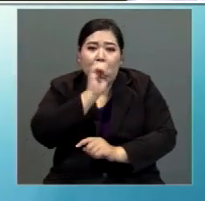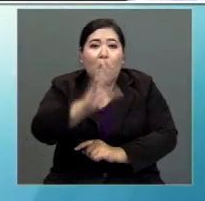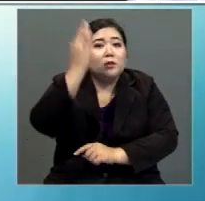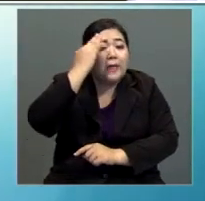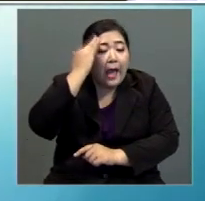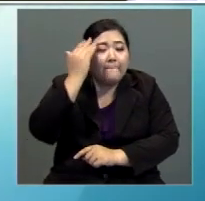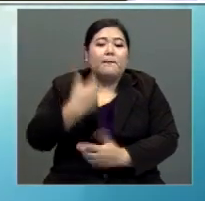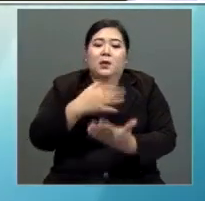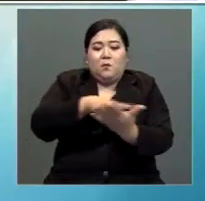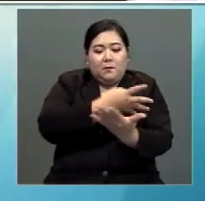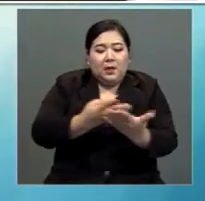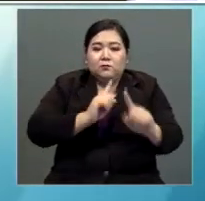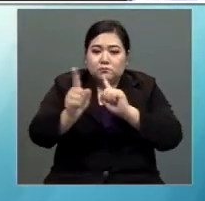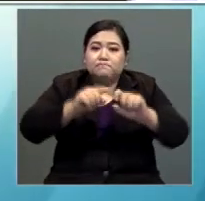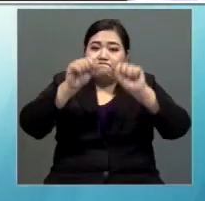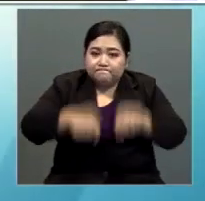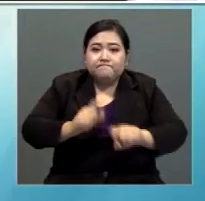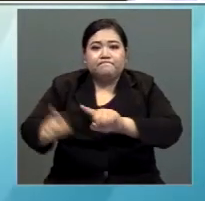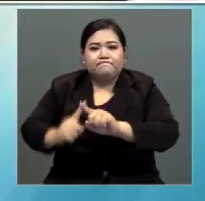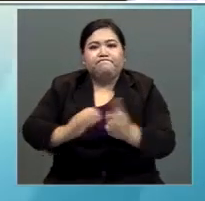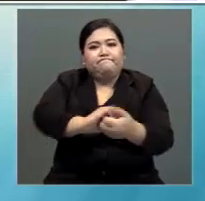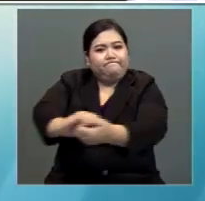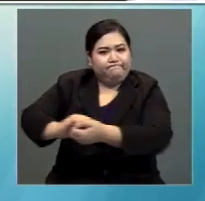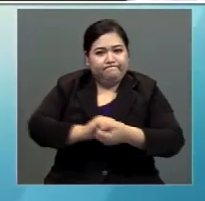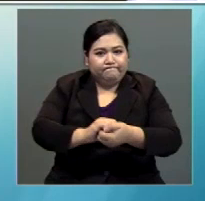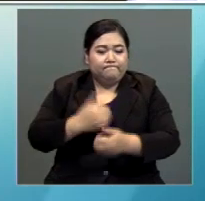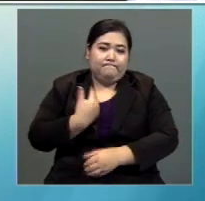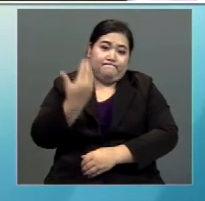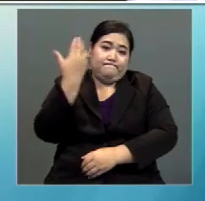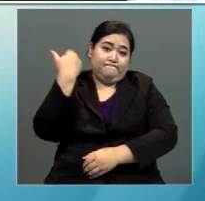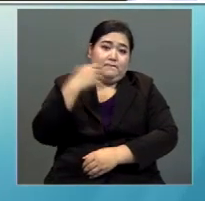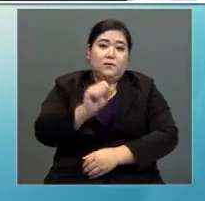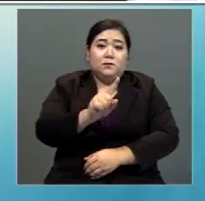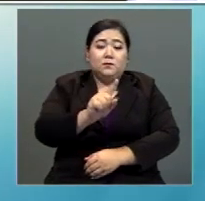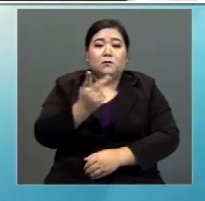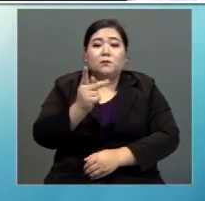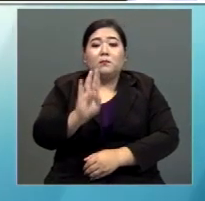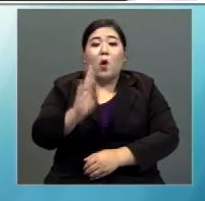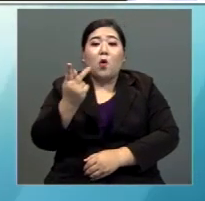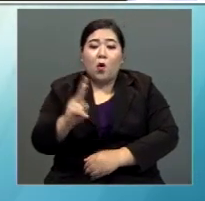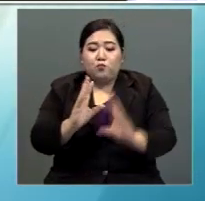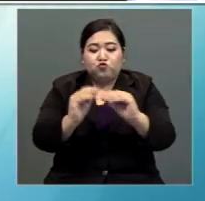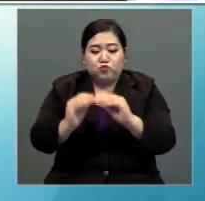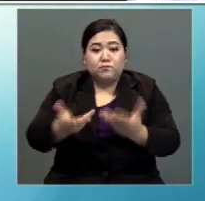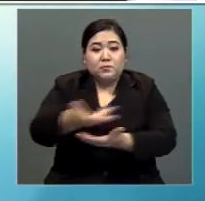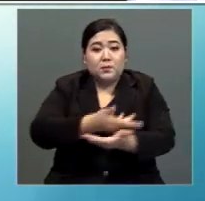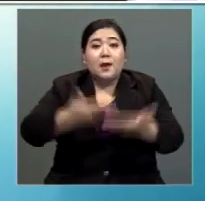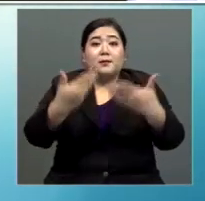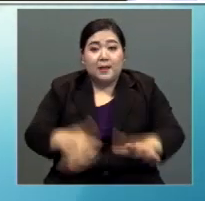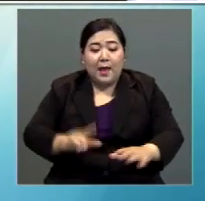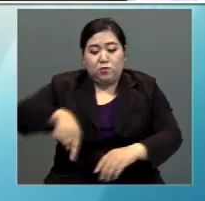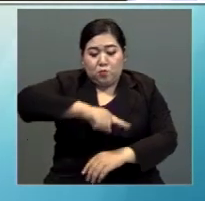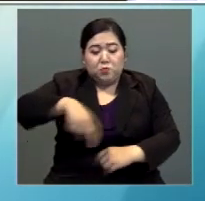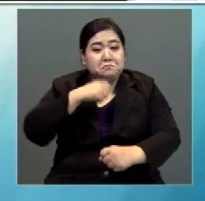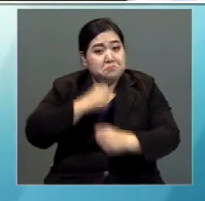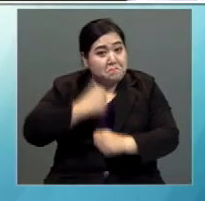กปชุมสอ kor enอไปแล้ว่าคามสามารถในการรองรับคนไยกลับมาในประเทศไย